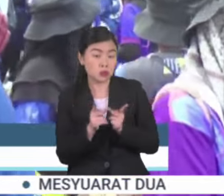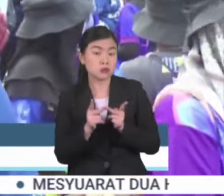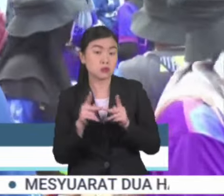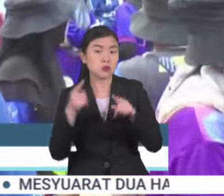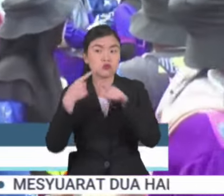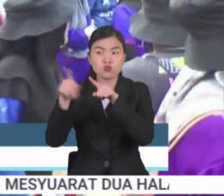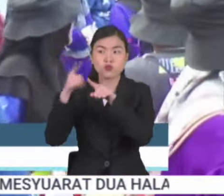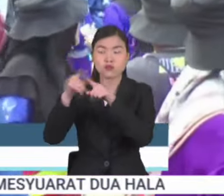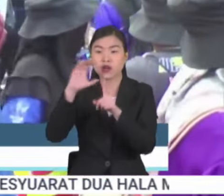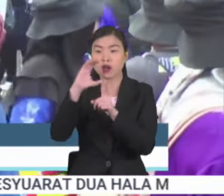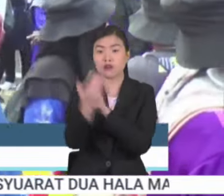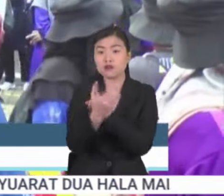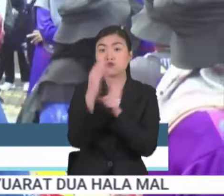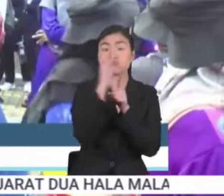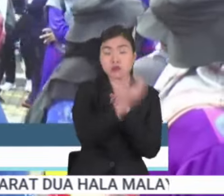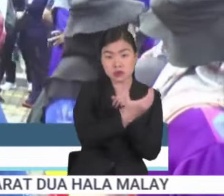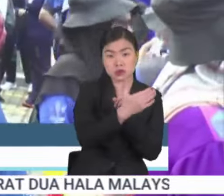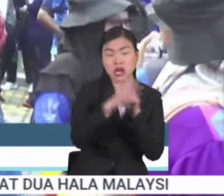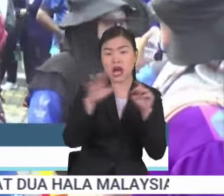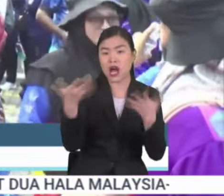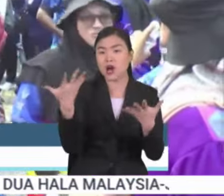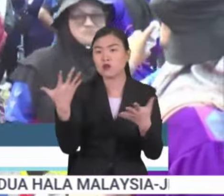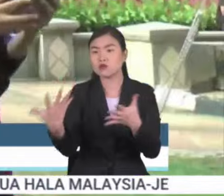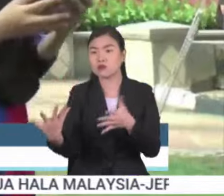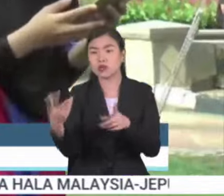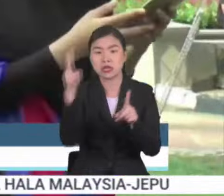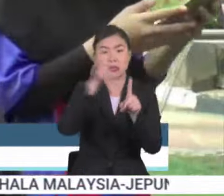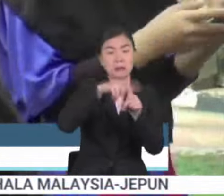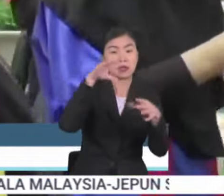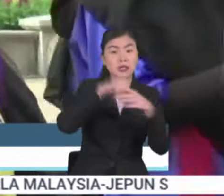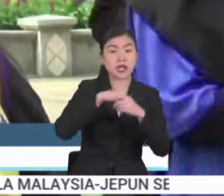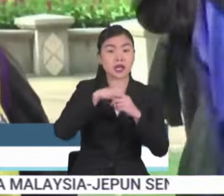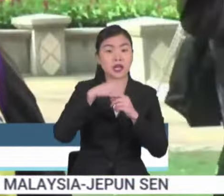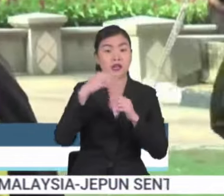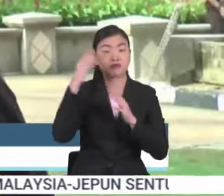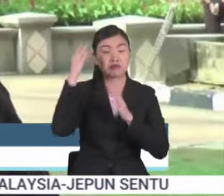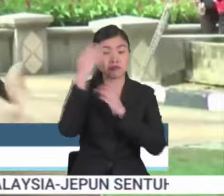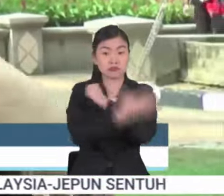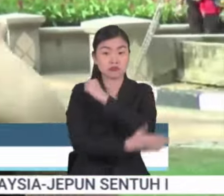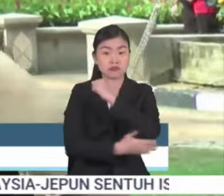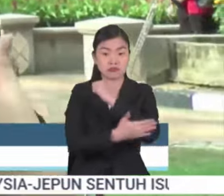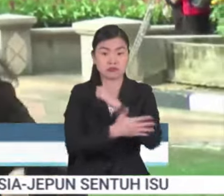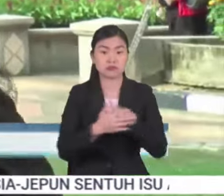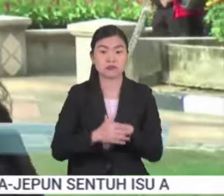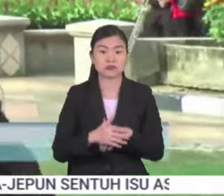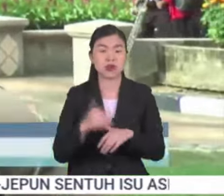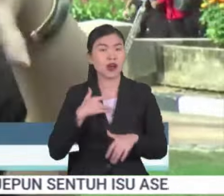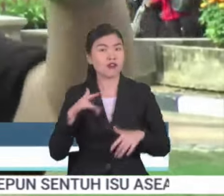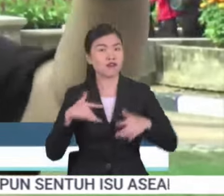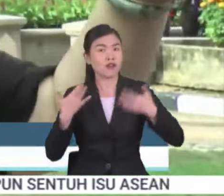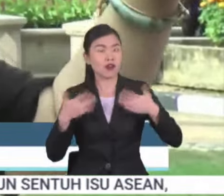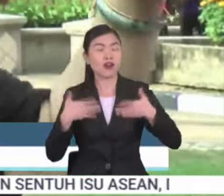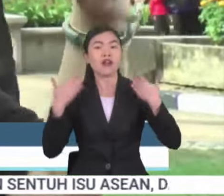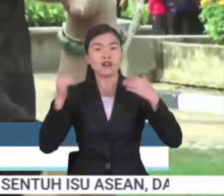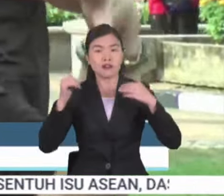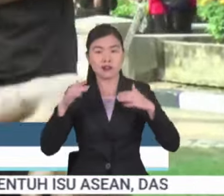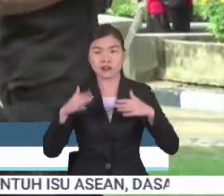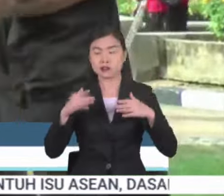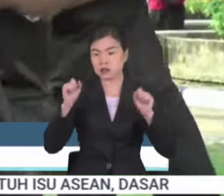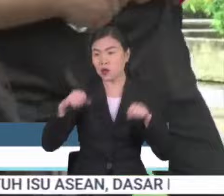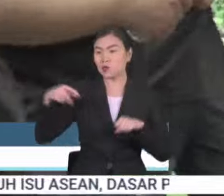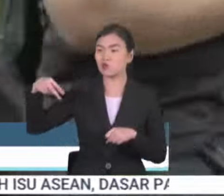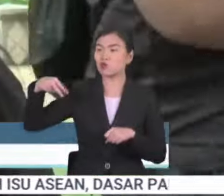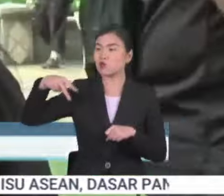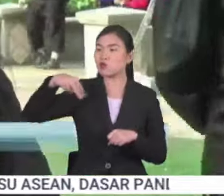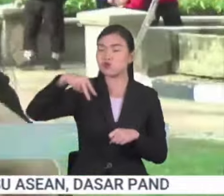different culture apply their culture in this country. Okay, lepas itu rasa banyak happy lah. Boleh jalan-jalan dekat